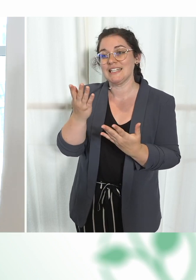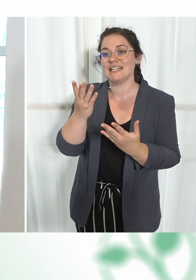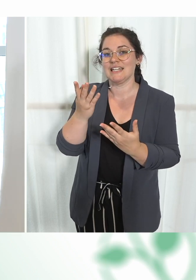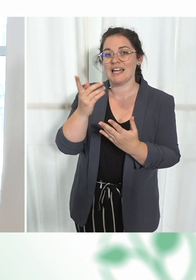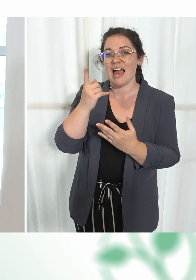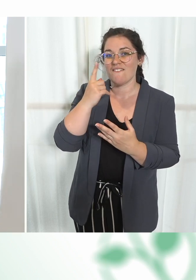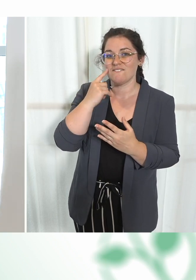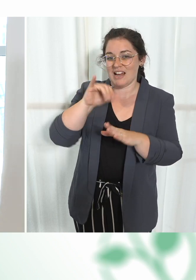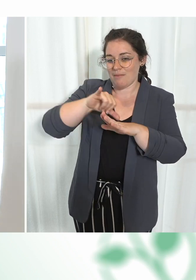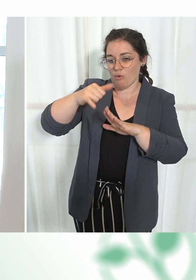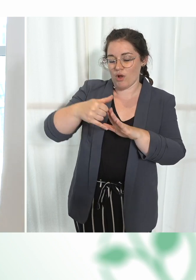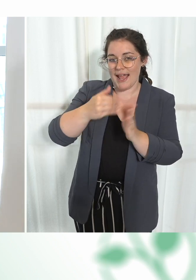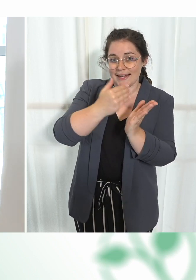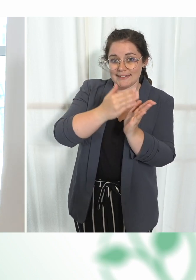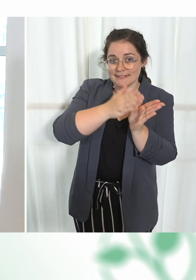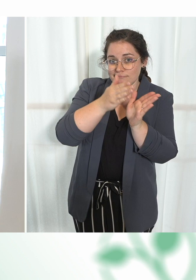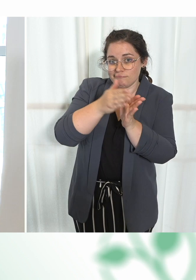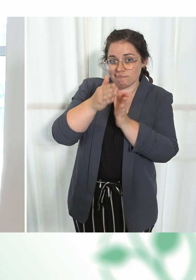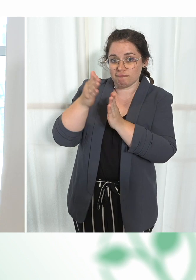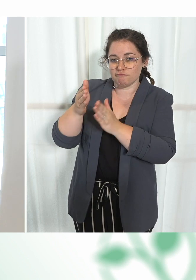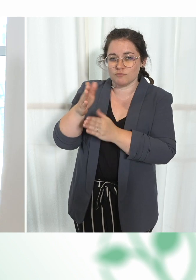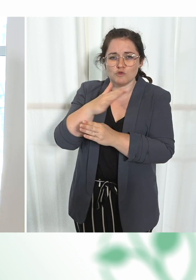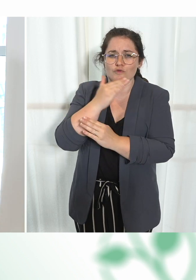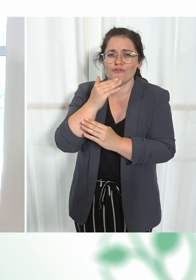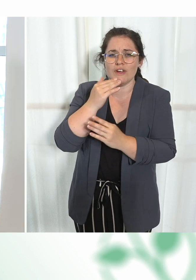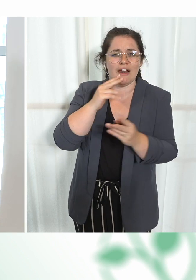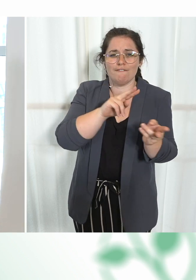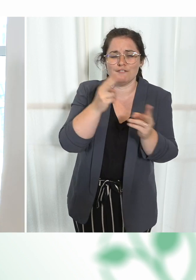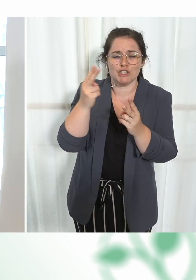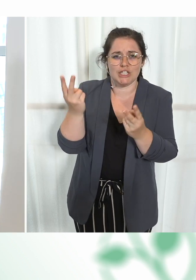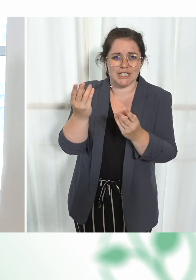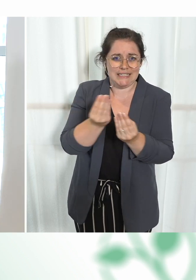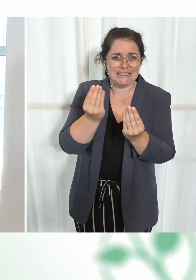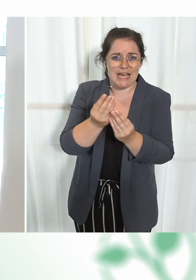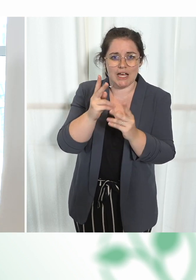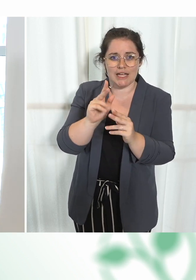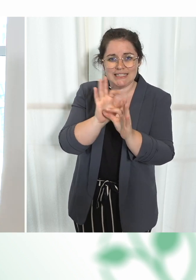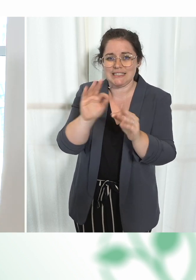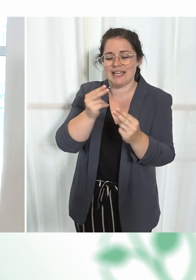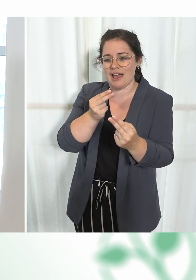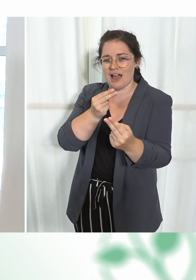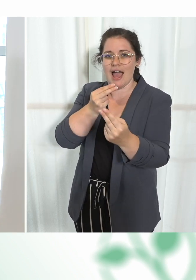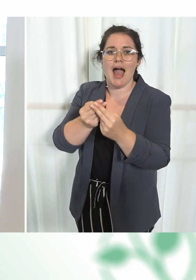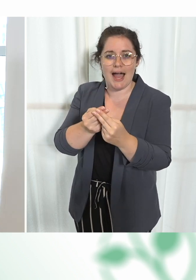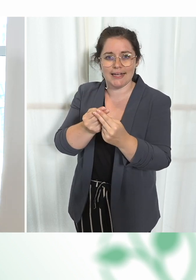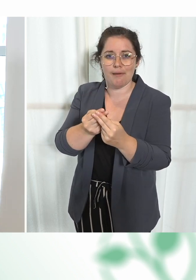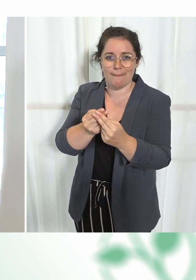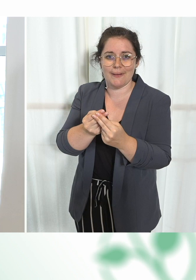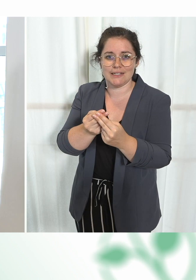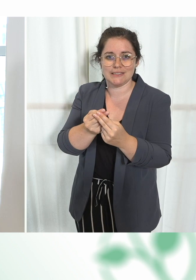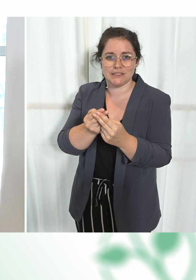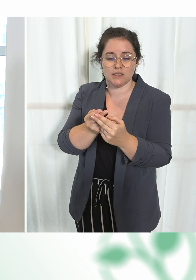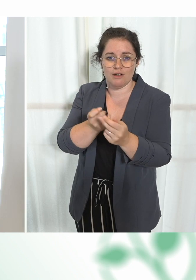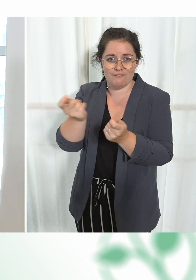Kleinteiligkeit der Projekte, wir haben so viele unterschiedliche Sachen, können wir auch sehr passgenau